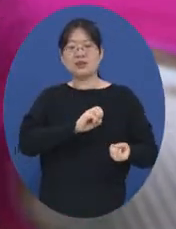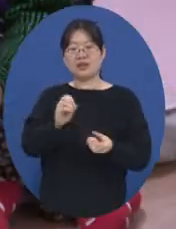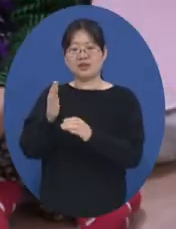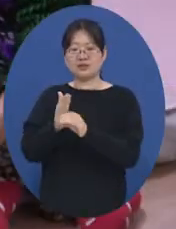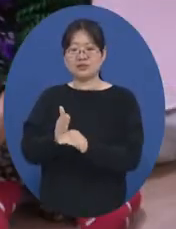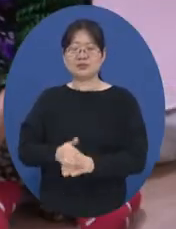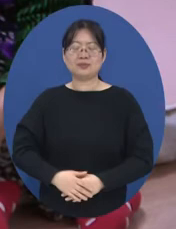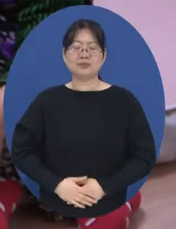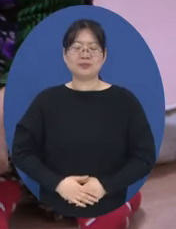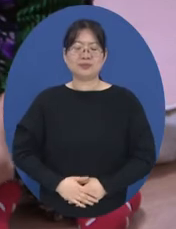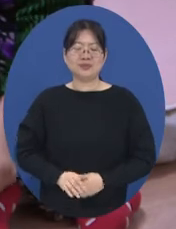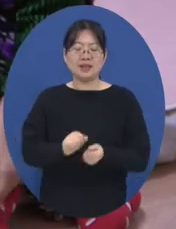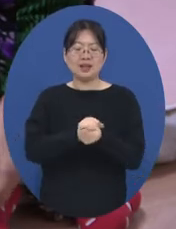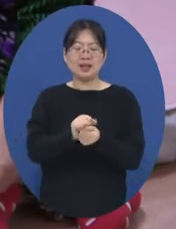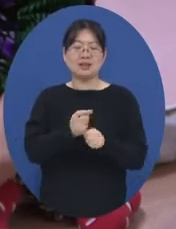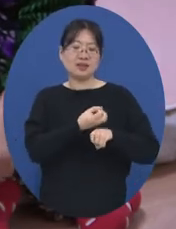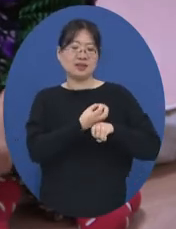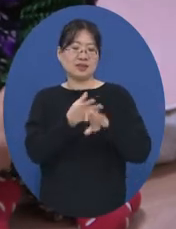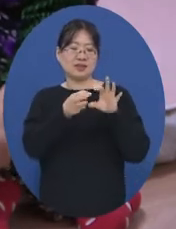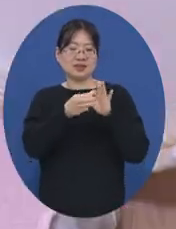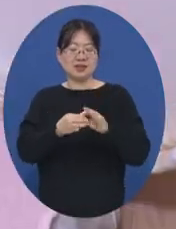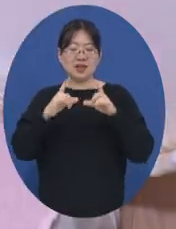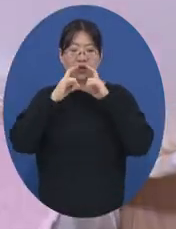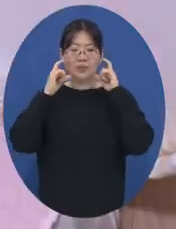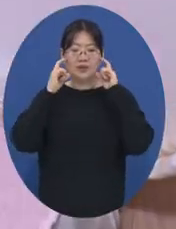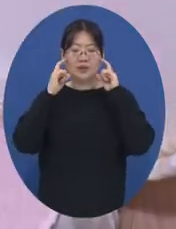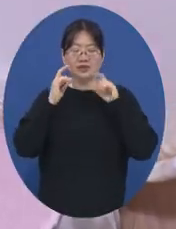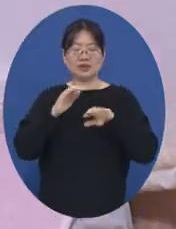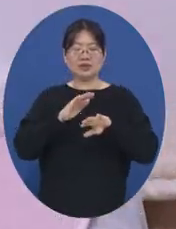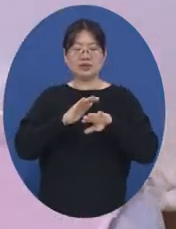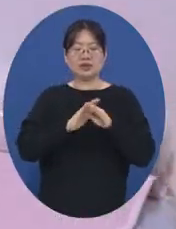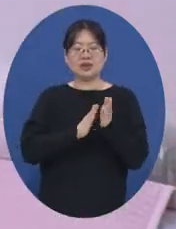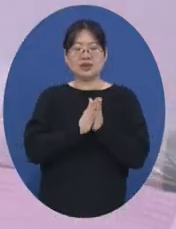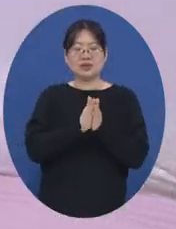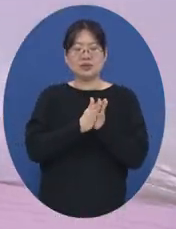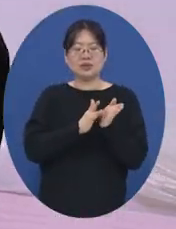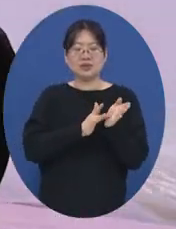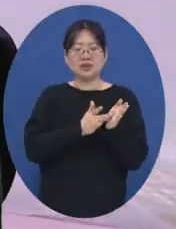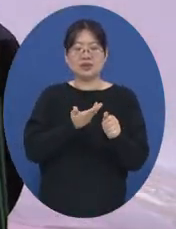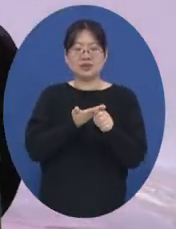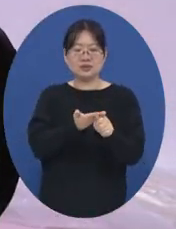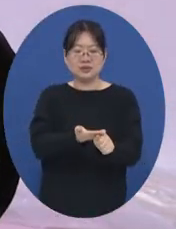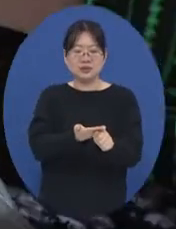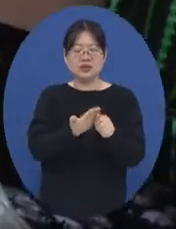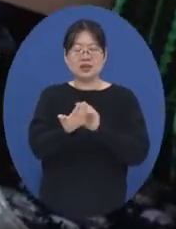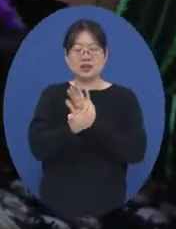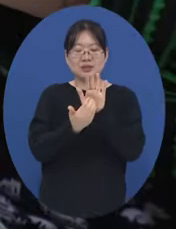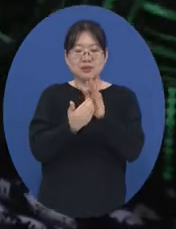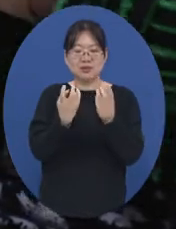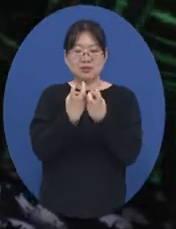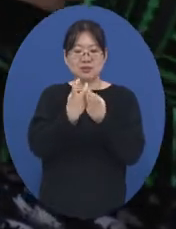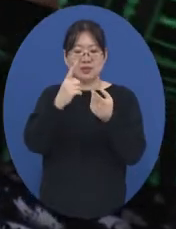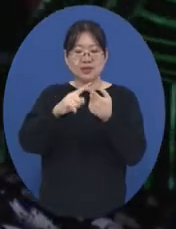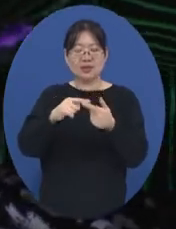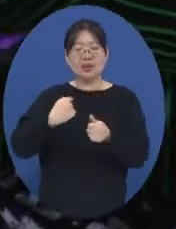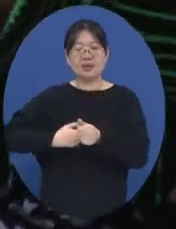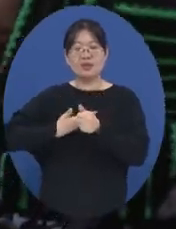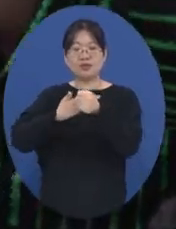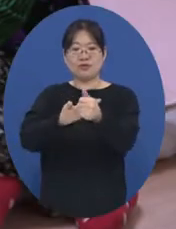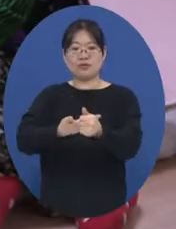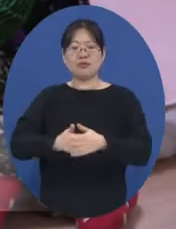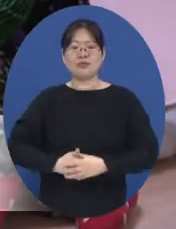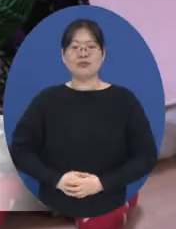나섭니다. 빨래를 전해주면서 마스크와 손 소독제를 나눠주고 코로나19 예방 수칙에 대해서도 얘기해